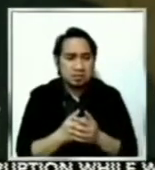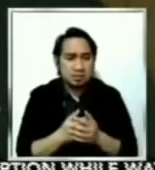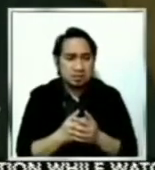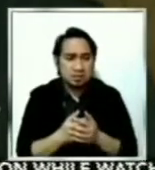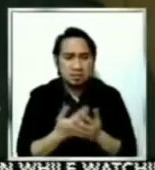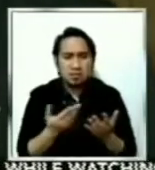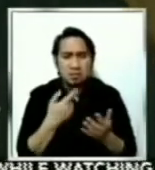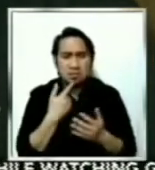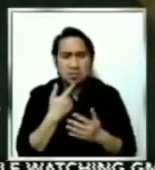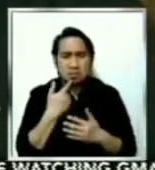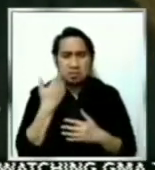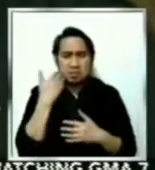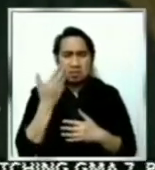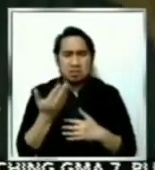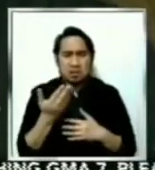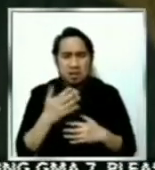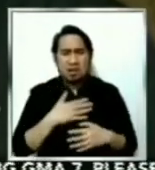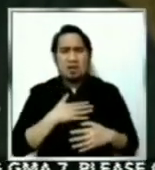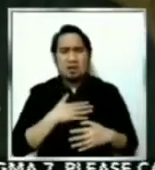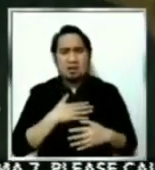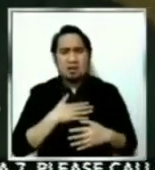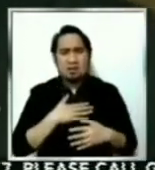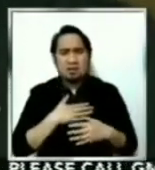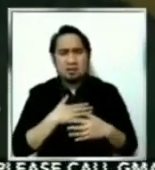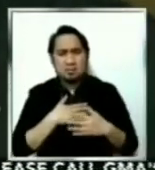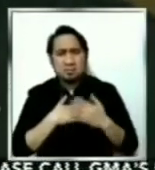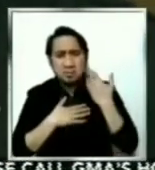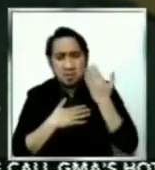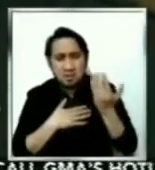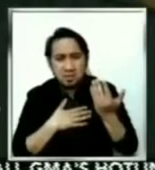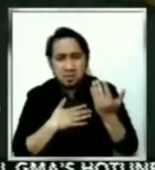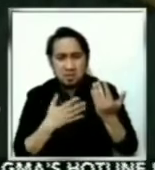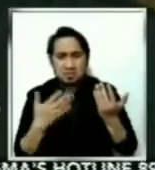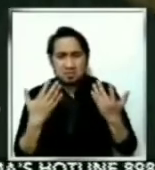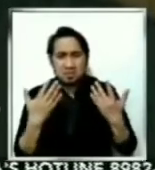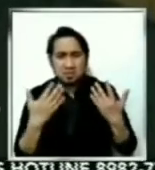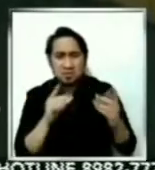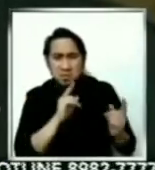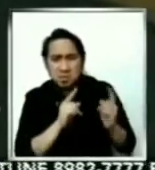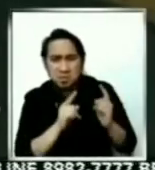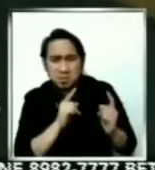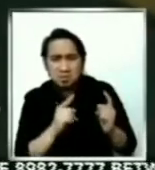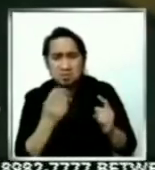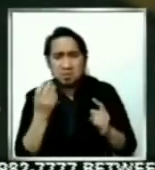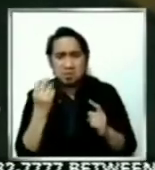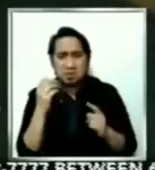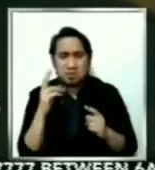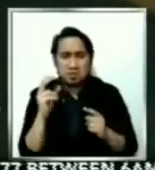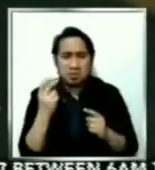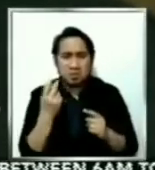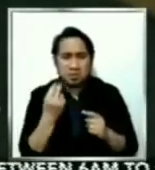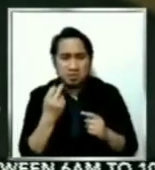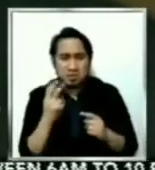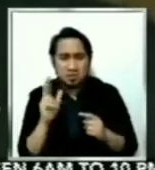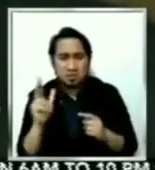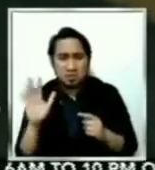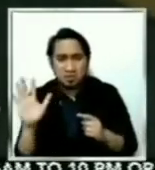na, sabi ko, nag-uusap pa kami kanina till 35 in the morning.